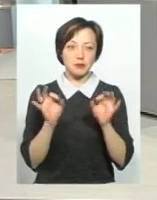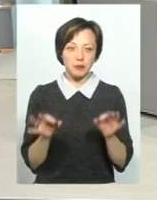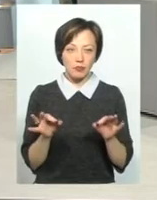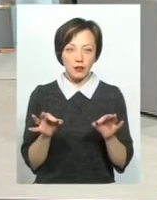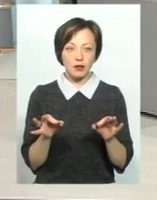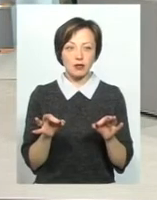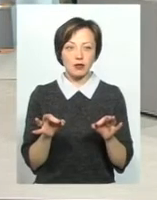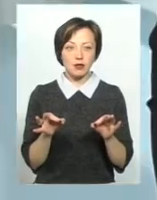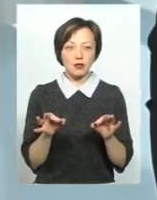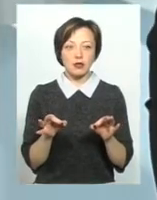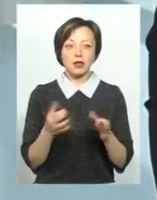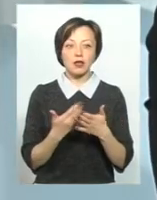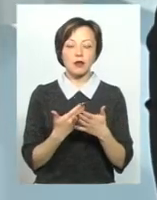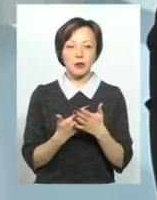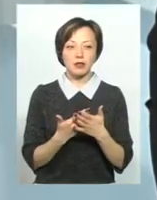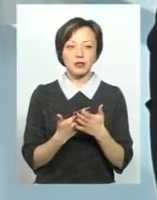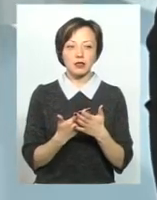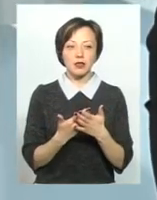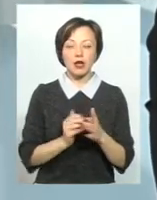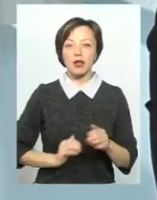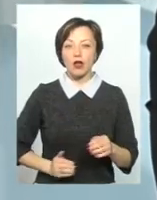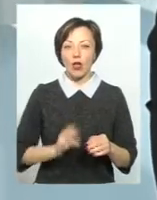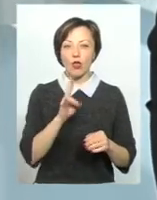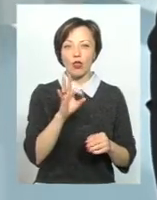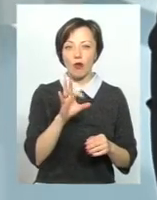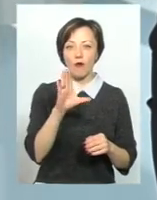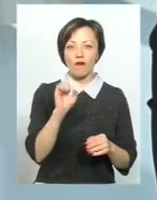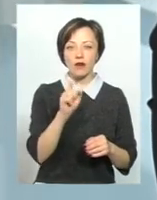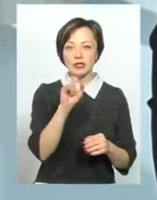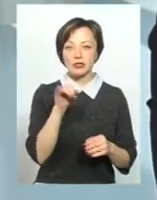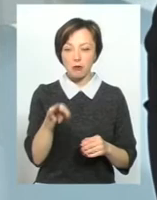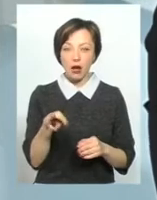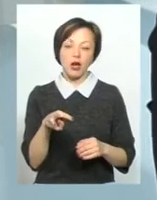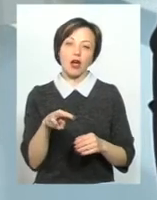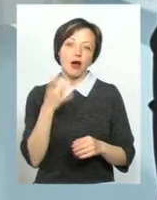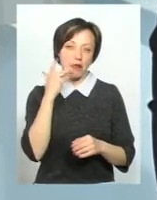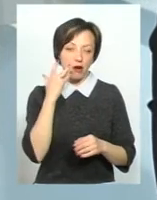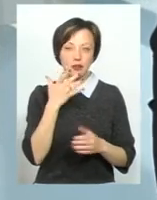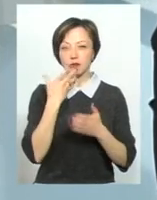Для прикладу, я вам скажу, компанія «Нова Зім» американська своїми